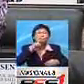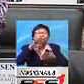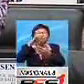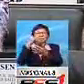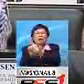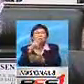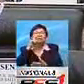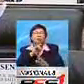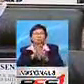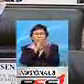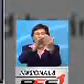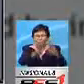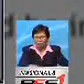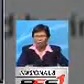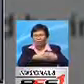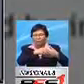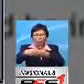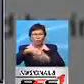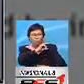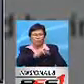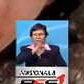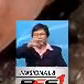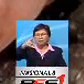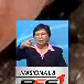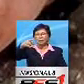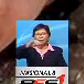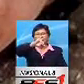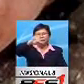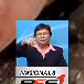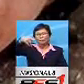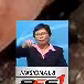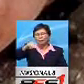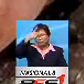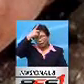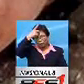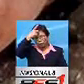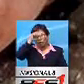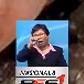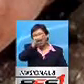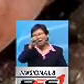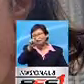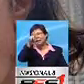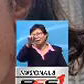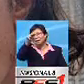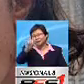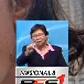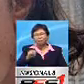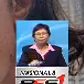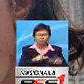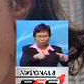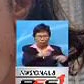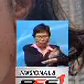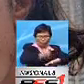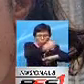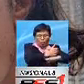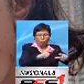kanak-kanak yang diketuai Menteri di Jabatan Perdana Menteri Dato' Sri Azlina Osman Said. Badan tersebut dibentuk Ogos